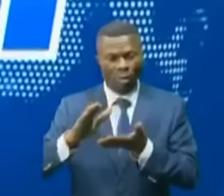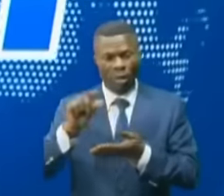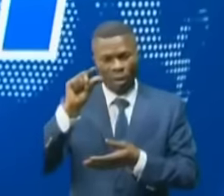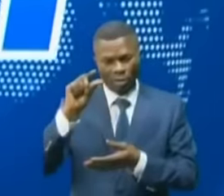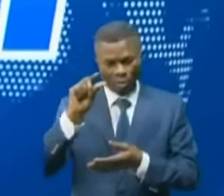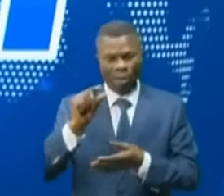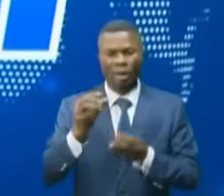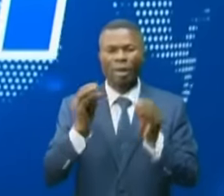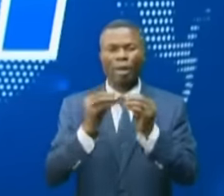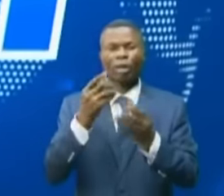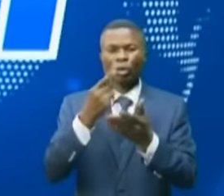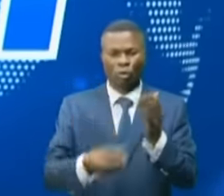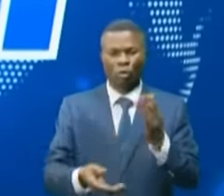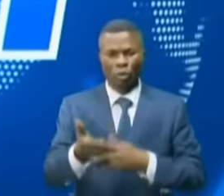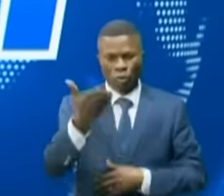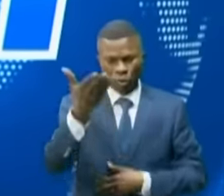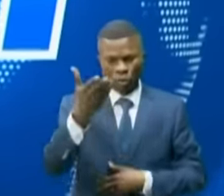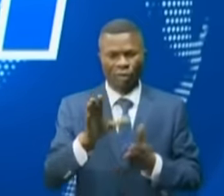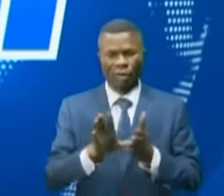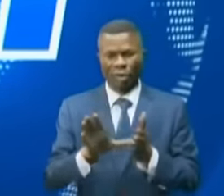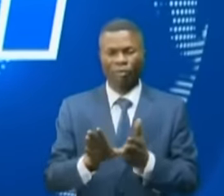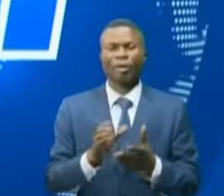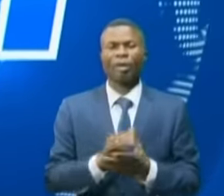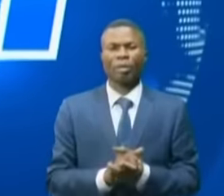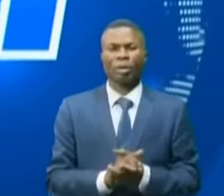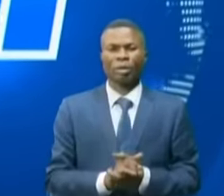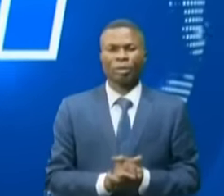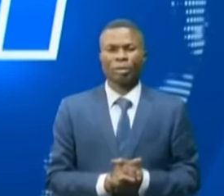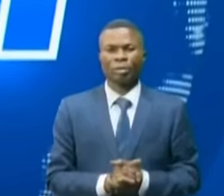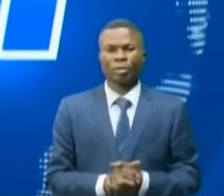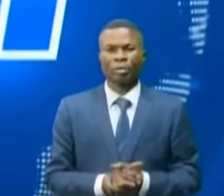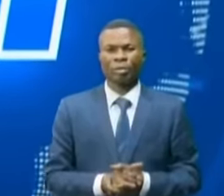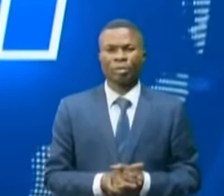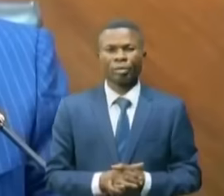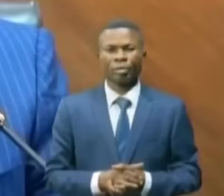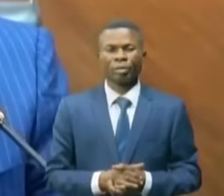le porte-parole du gouvernement, Patrick Muyaya Katembwe.